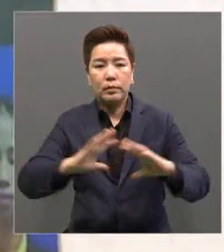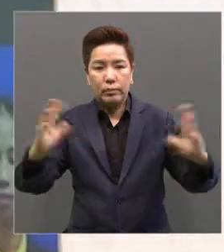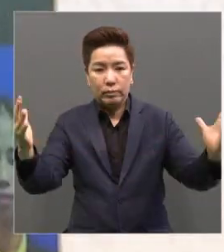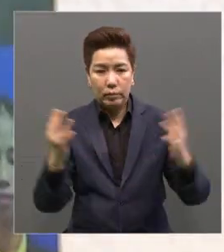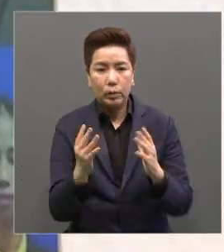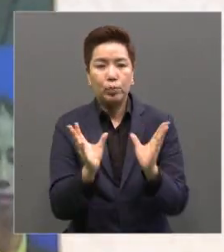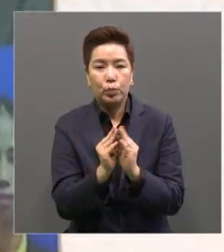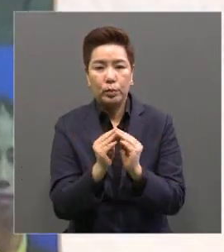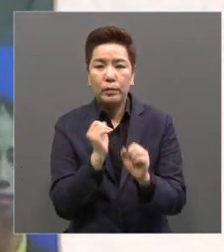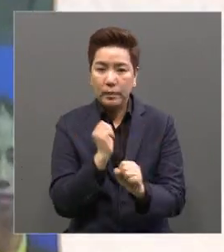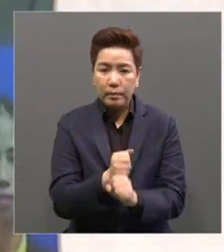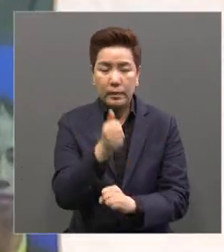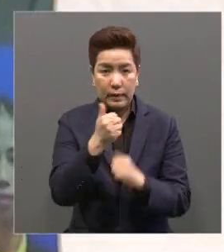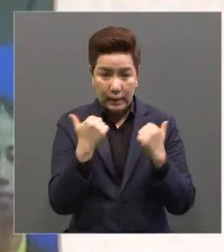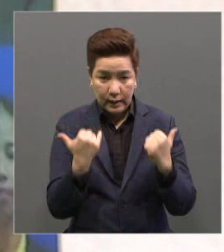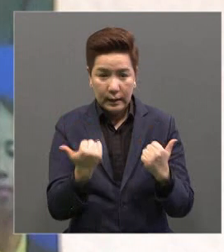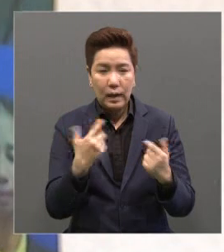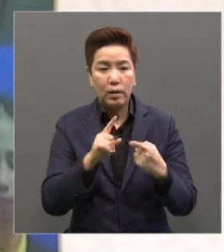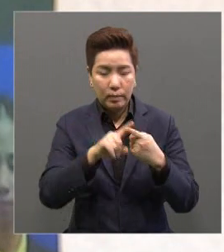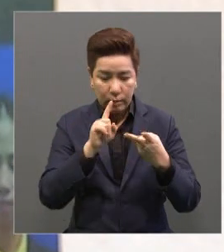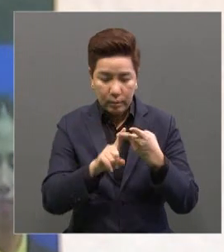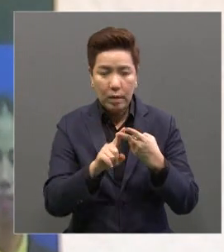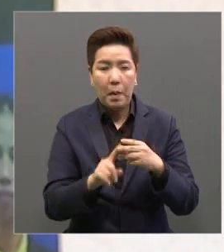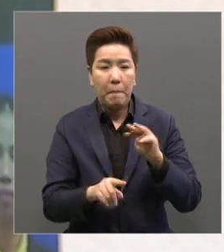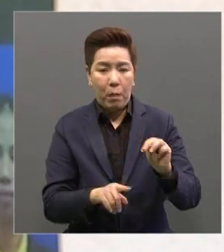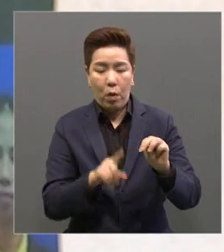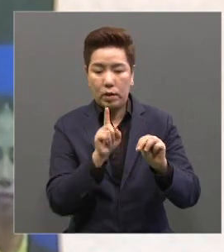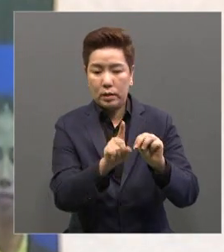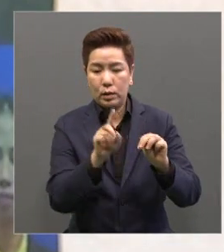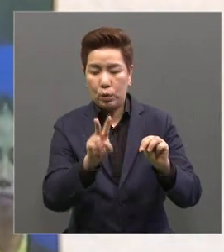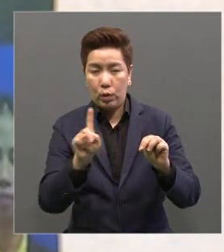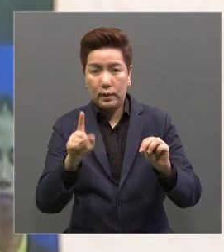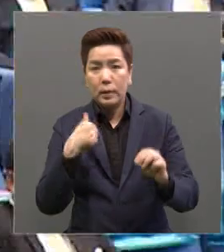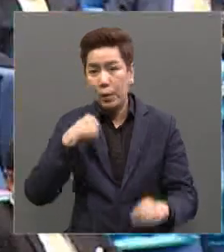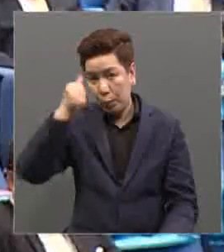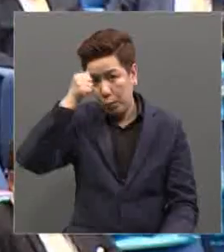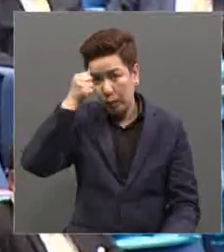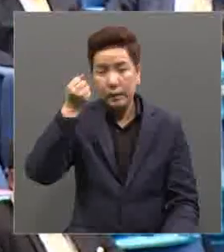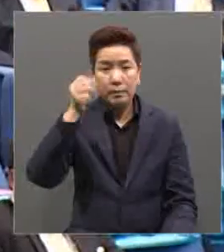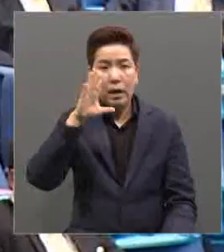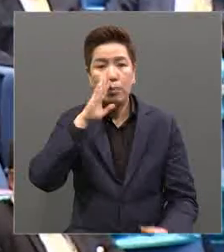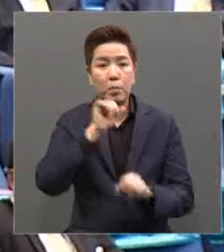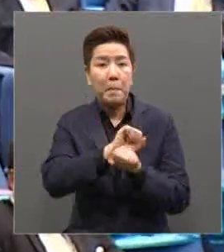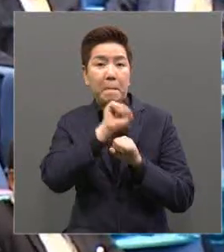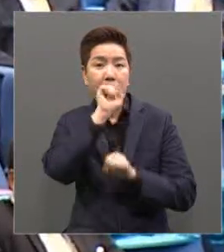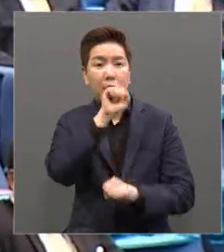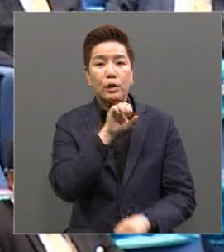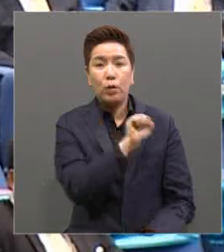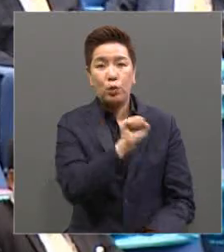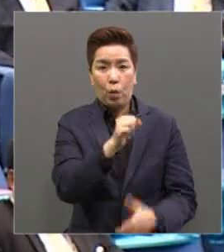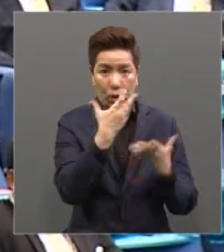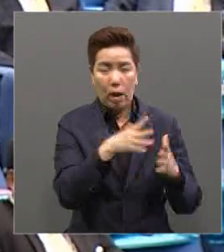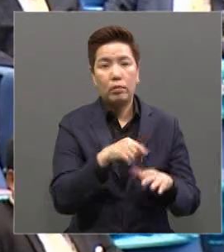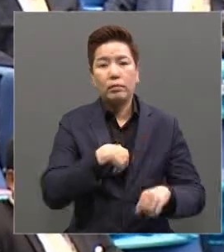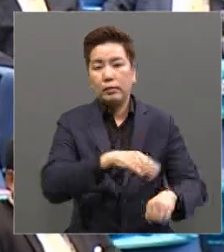รัฐสภาได้ค่ะโดยมาตรา 121นะครับระบุไว้ว่าภายใน 15วันนับแต่วันประกาศผลเลือกตั้งส.ส